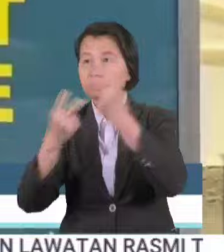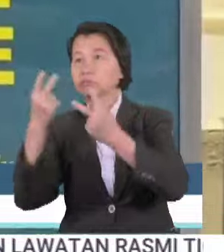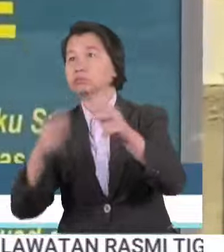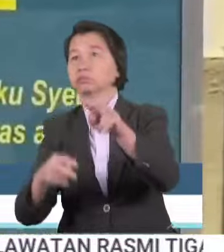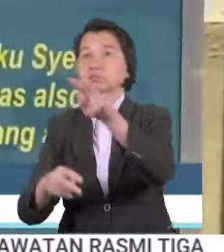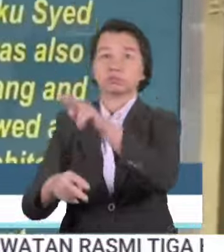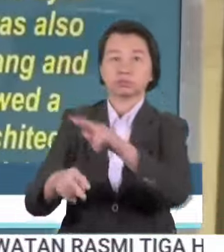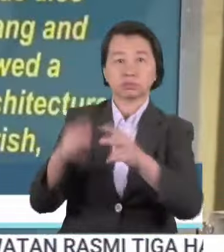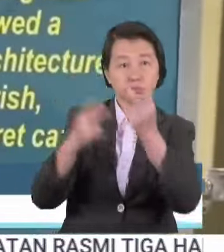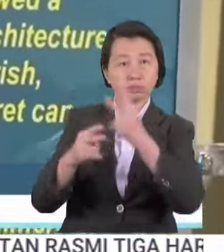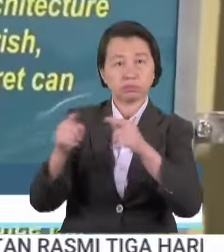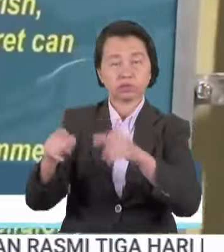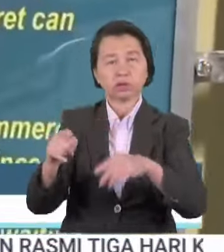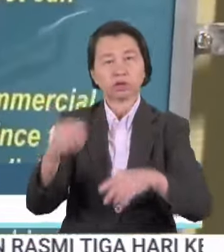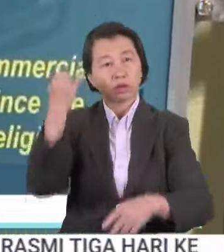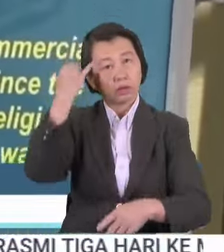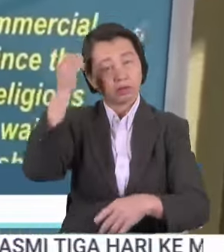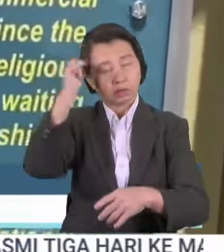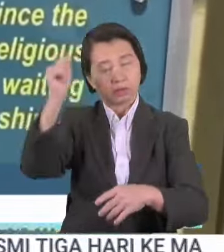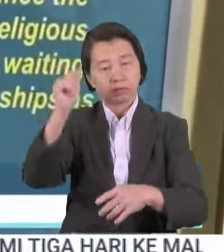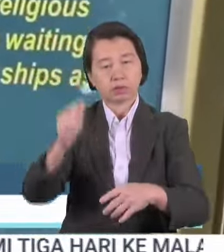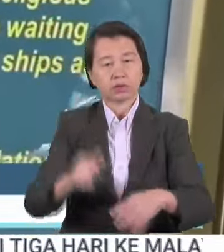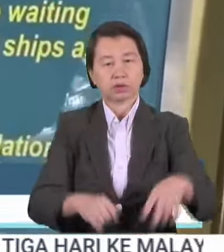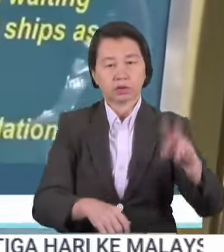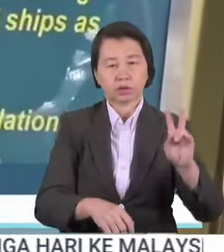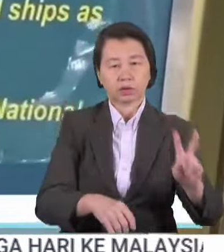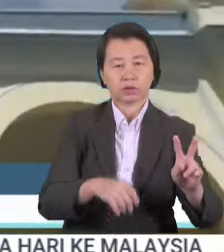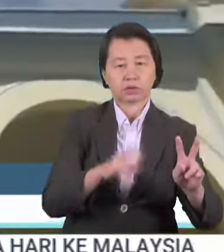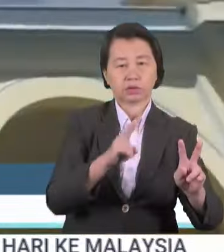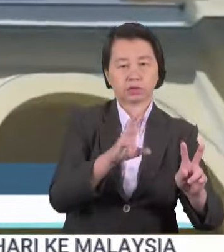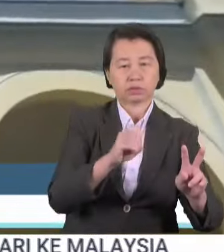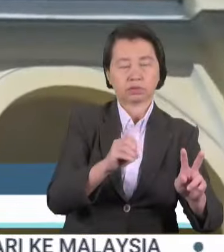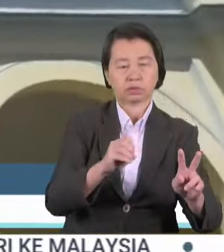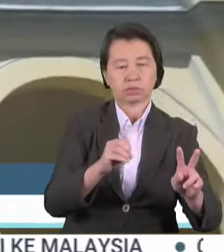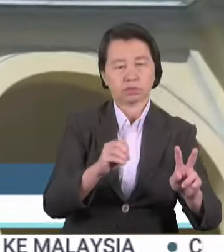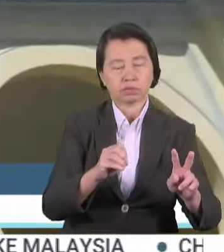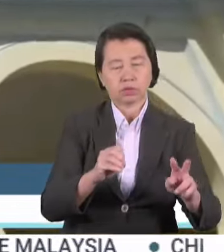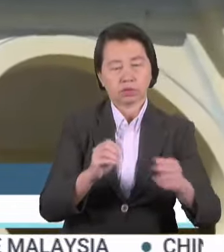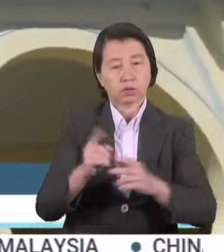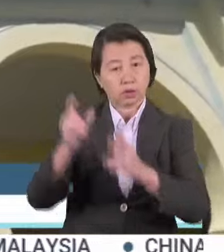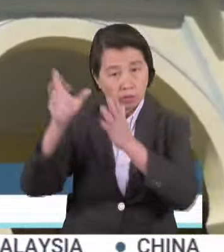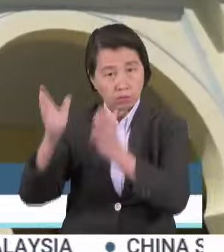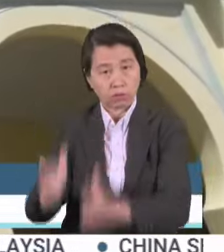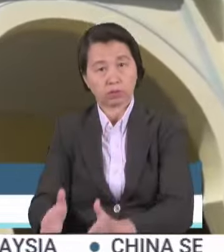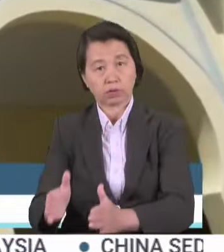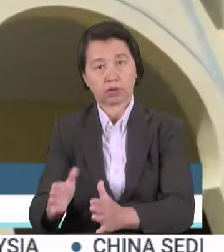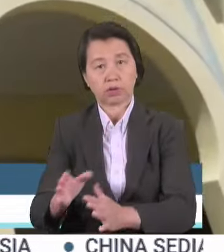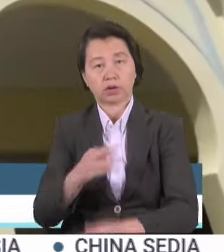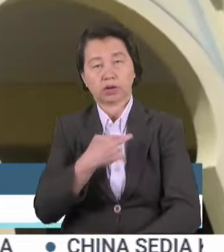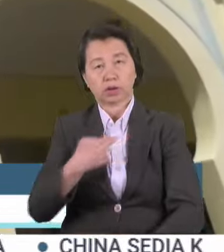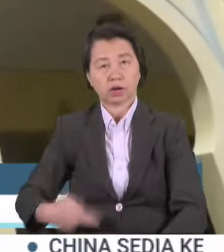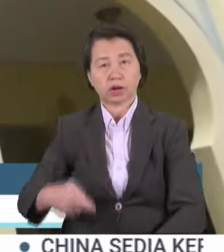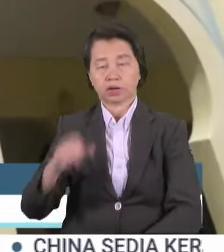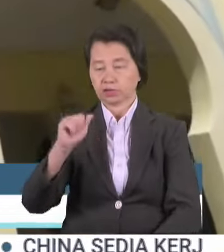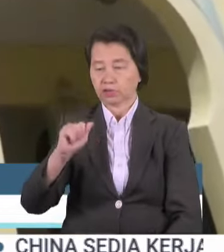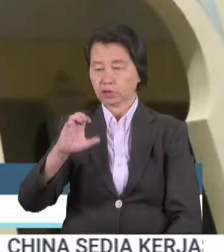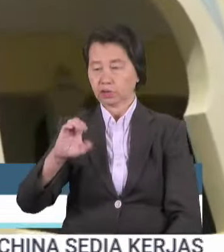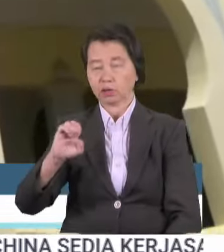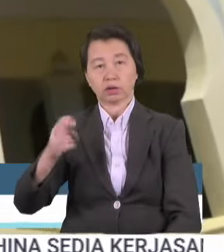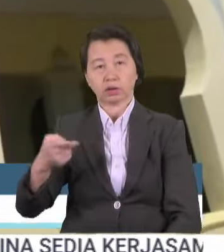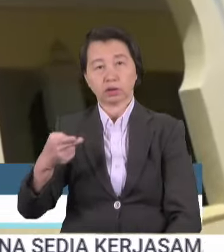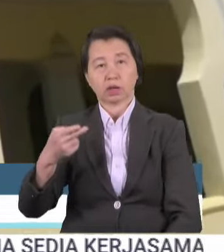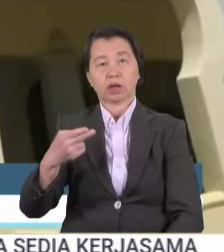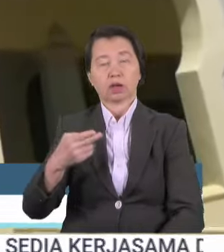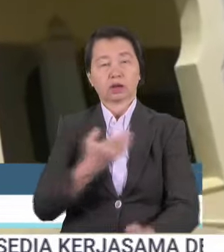Lebuh Aceh diasaskan 216 tahun lalu oleh seorang kerabat diraja Aceh berketurunan